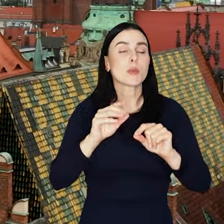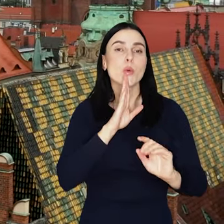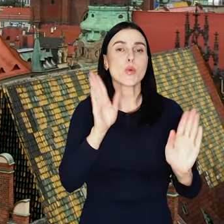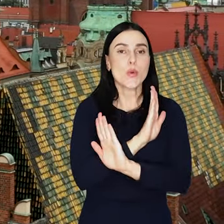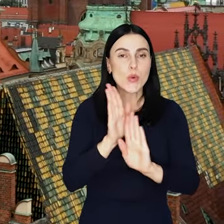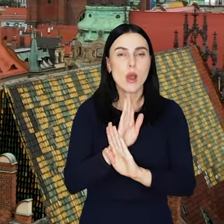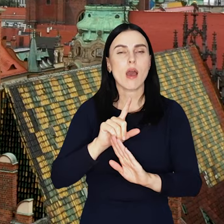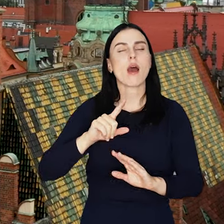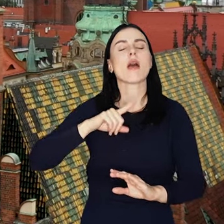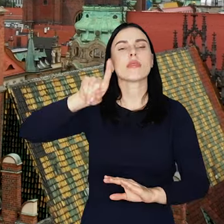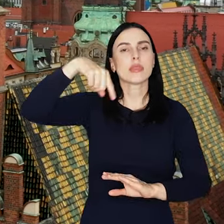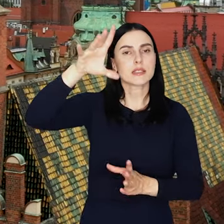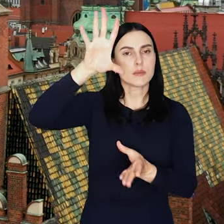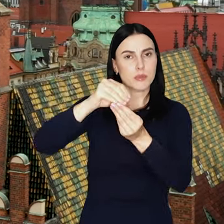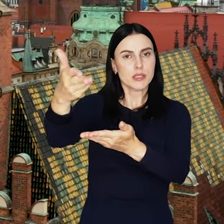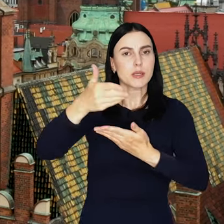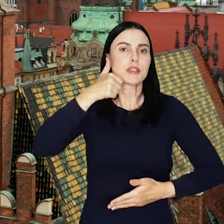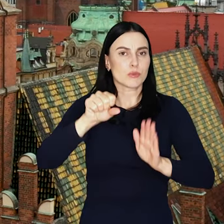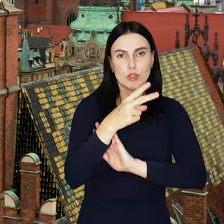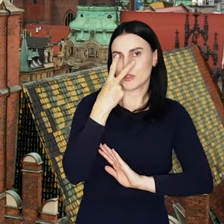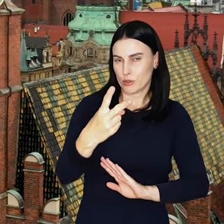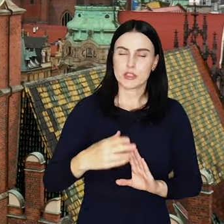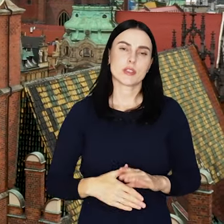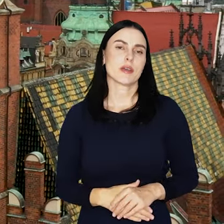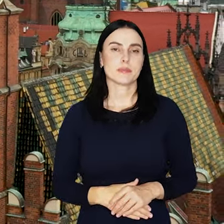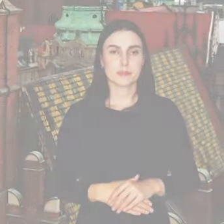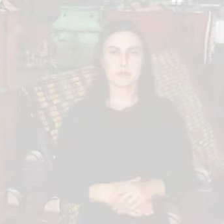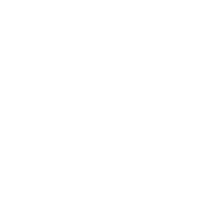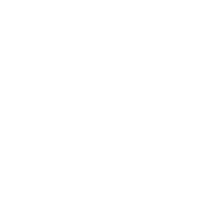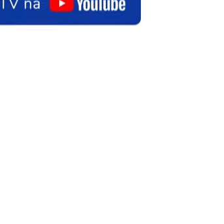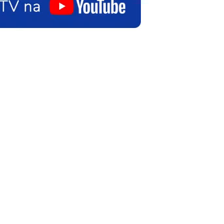który sposób na ochłodę wybieracie? Po kolejne podsumowanie zapraszam za tydzień. Do zobaczenia.